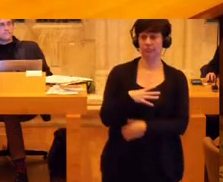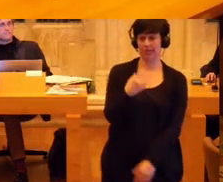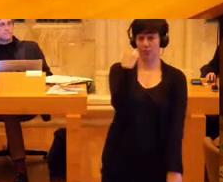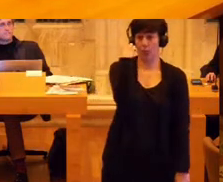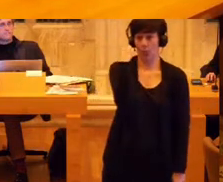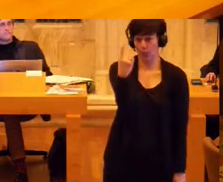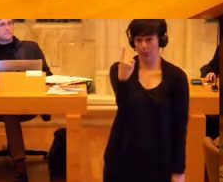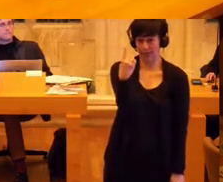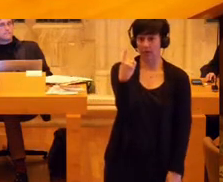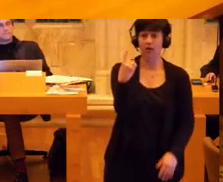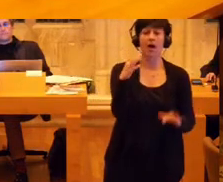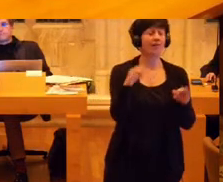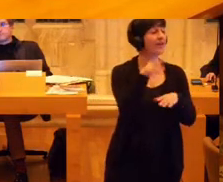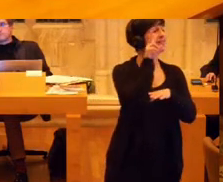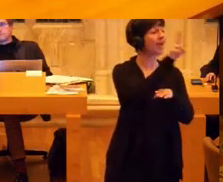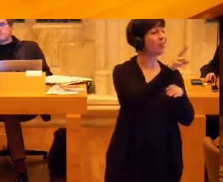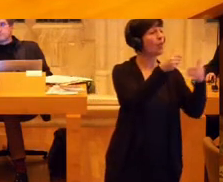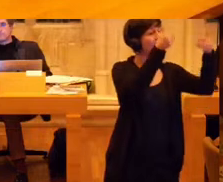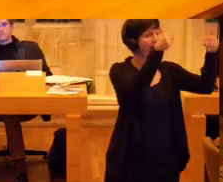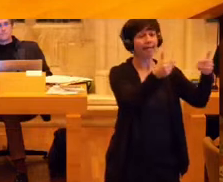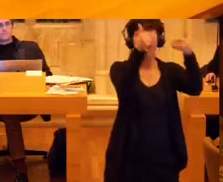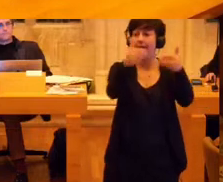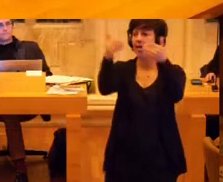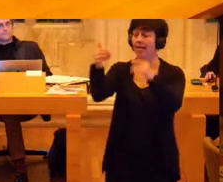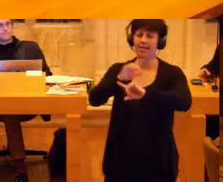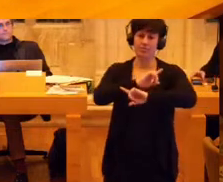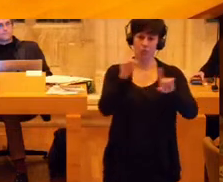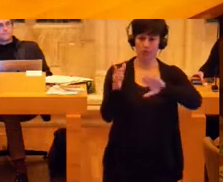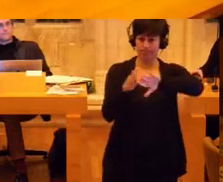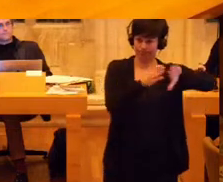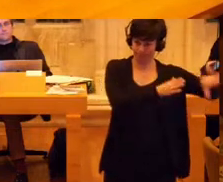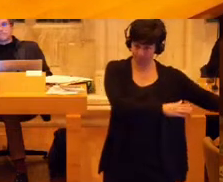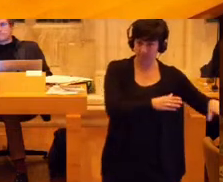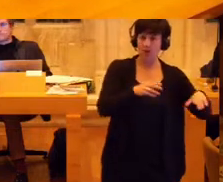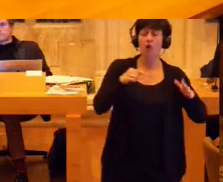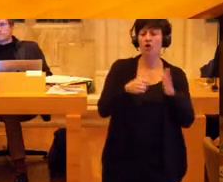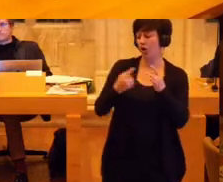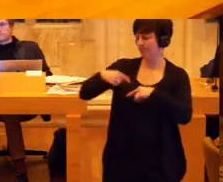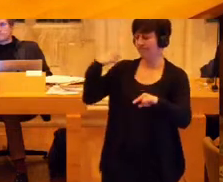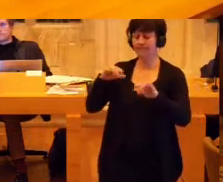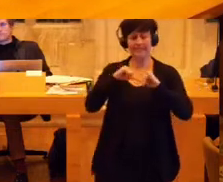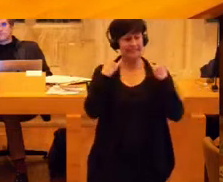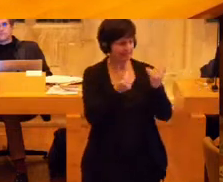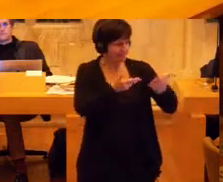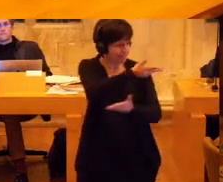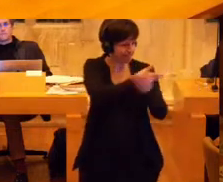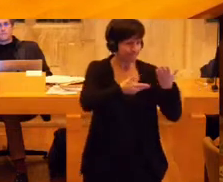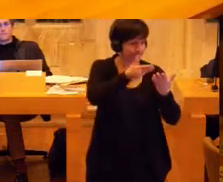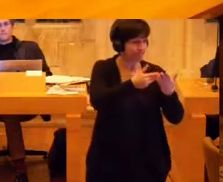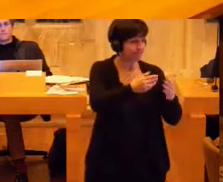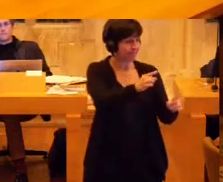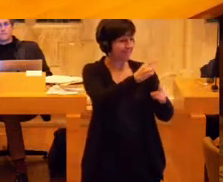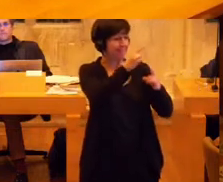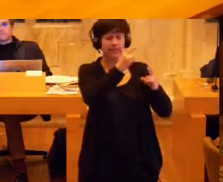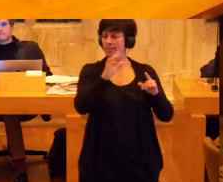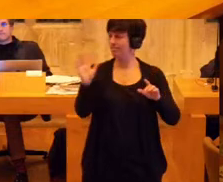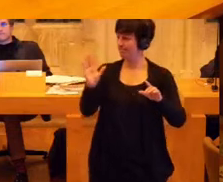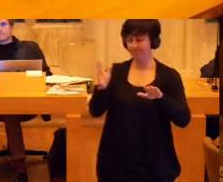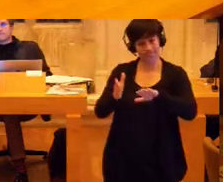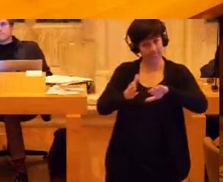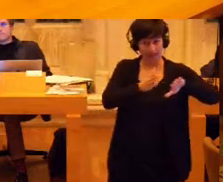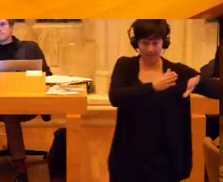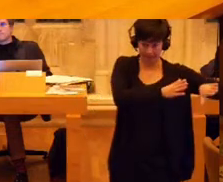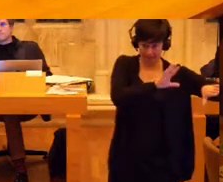ça ne concerne pas les stations de tramway, c'est une question qui est régulièrement revenue dans les échanges, néanmoins ça doit faire l'objet d'un point spécifique,